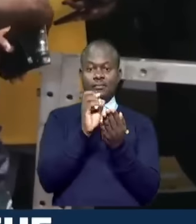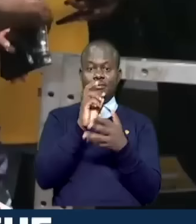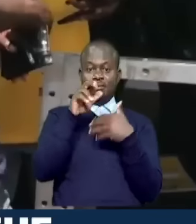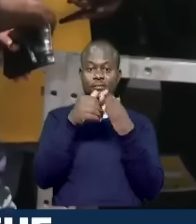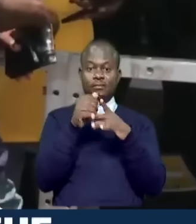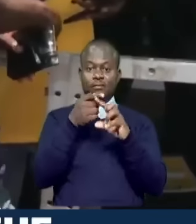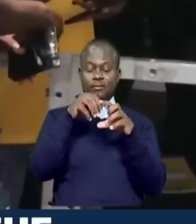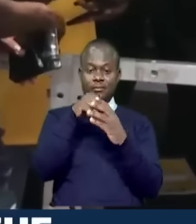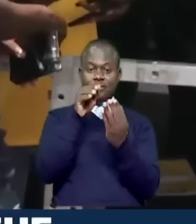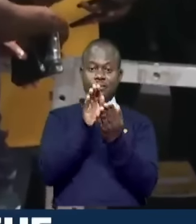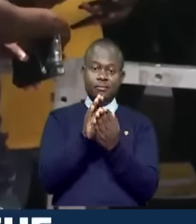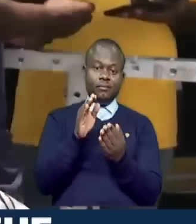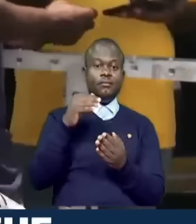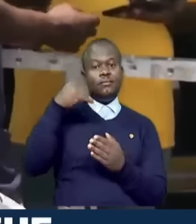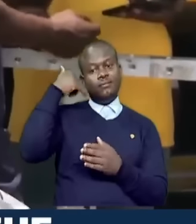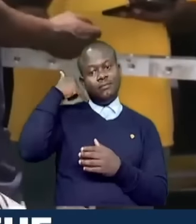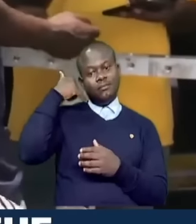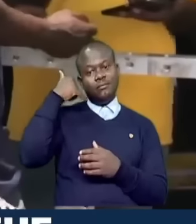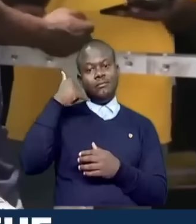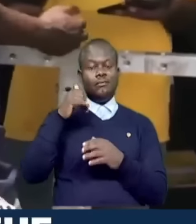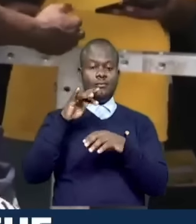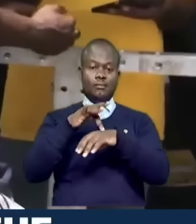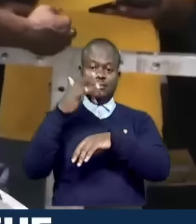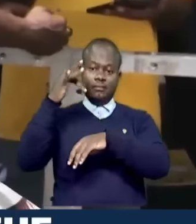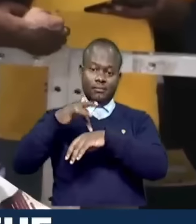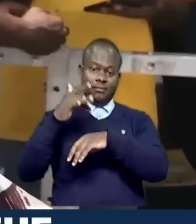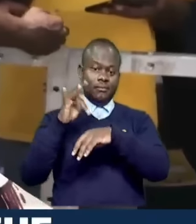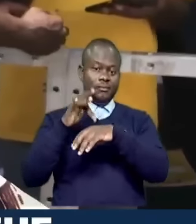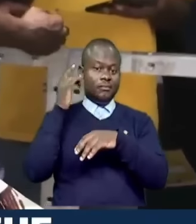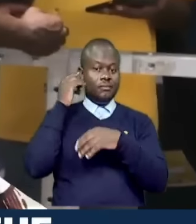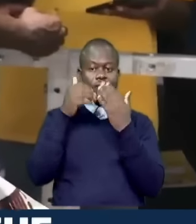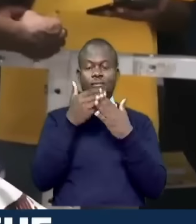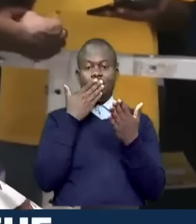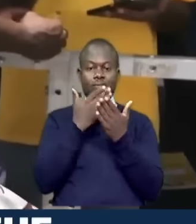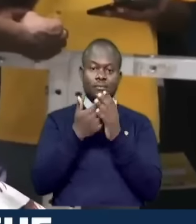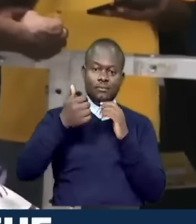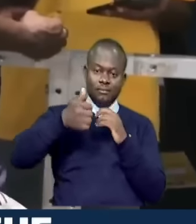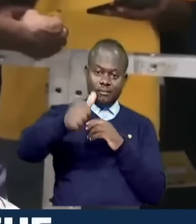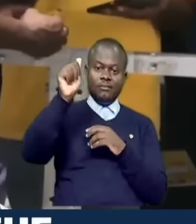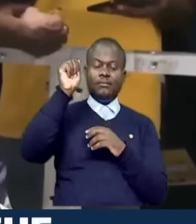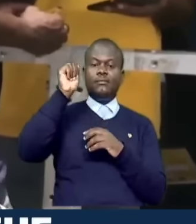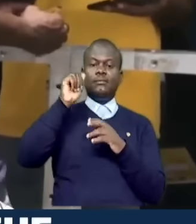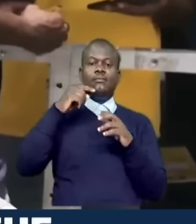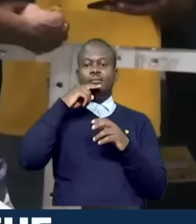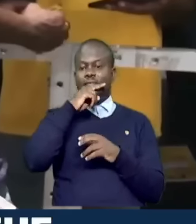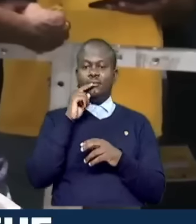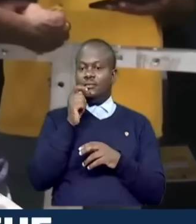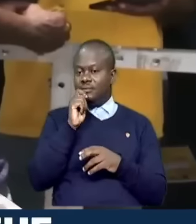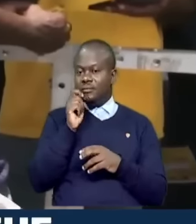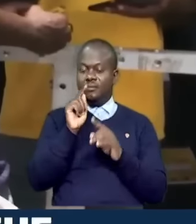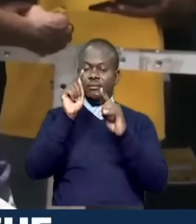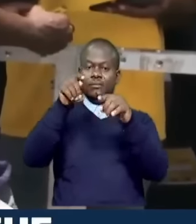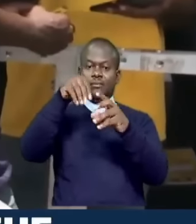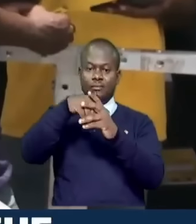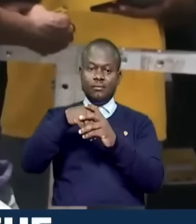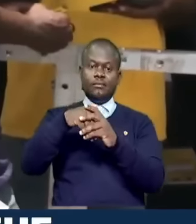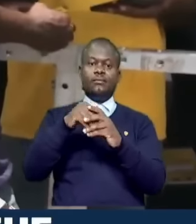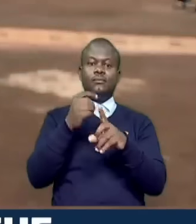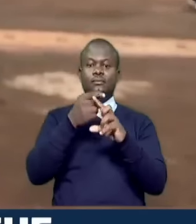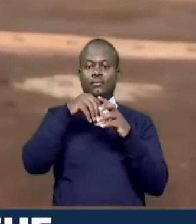kuri banke ukayazana kuri telefoni. Smartphone cyiza cyayo nuko hari imbuga nkoranyambaga ujyaho